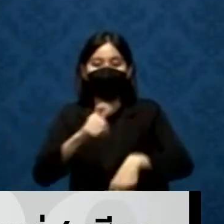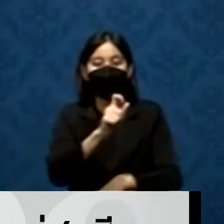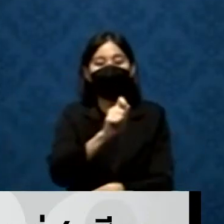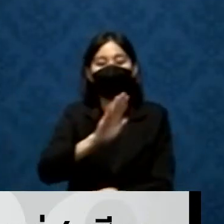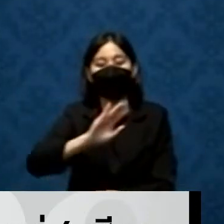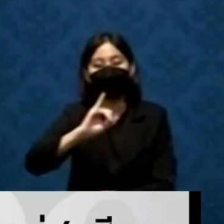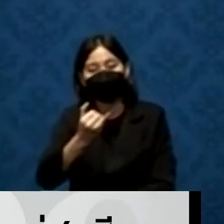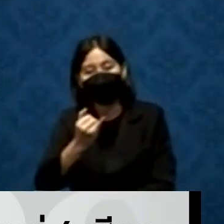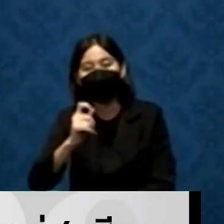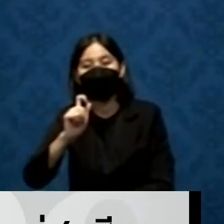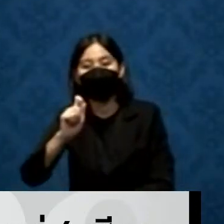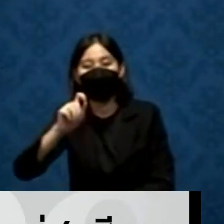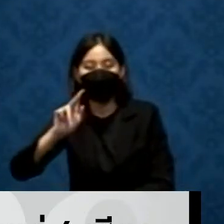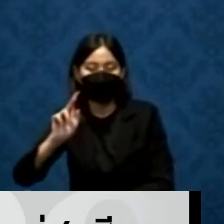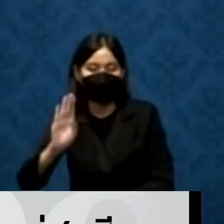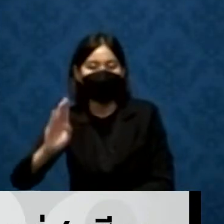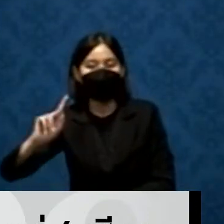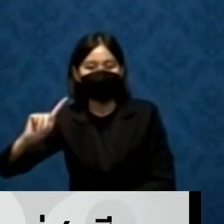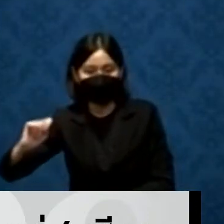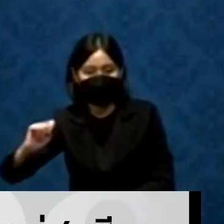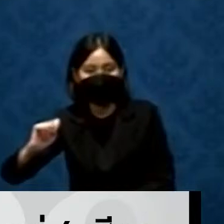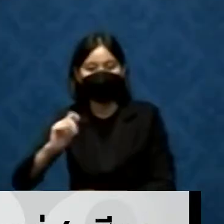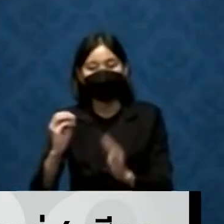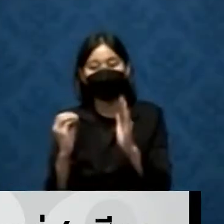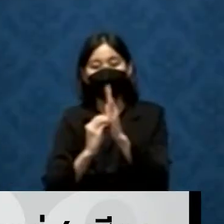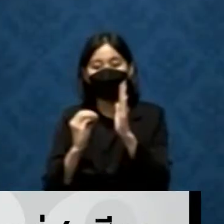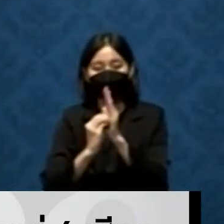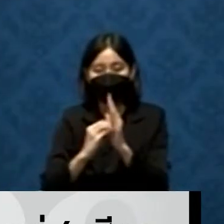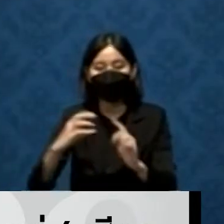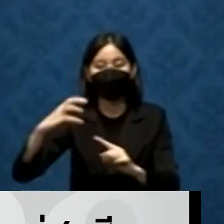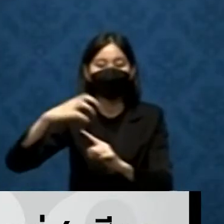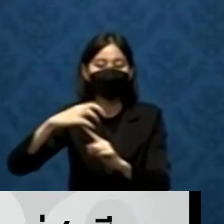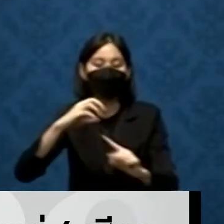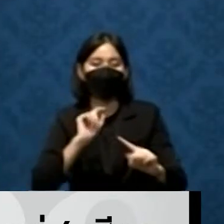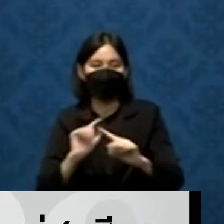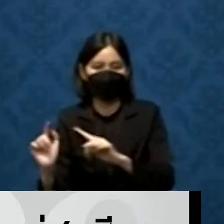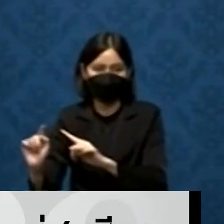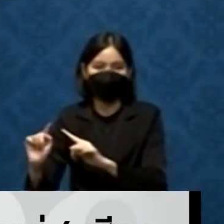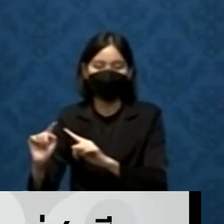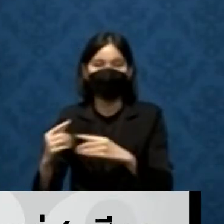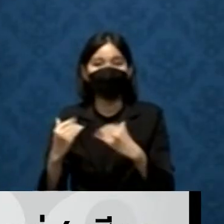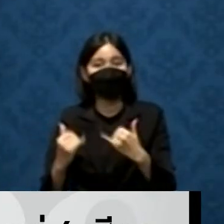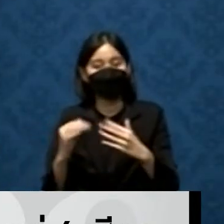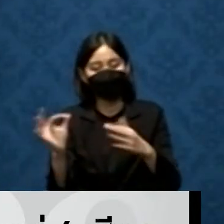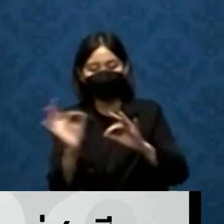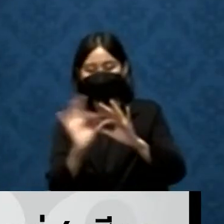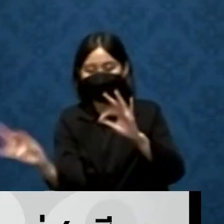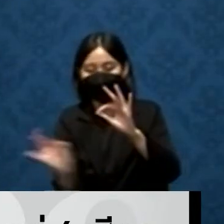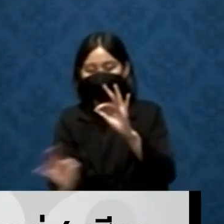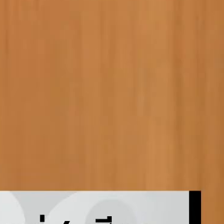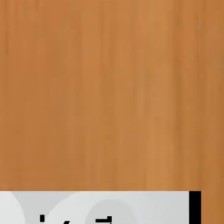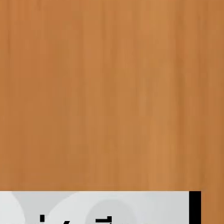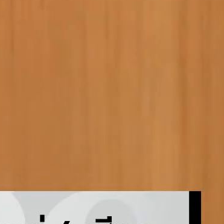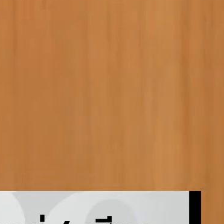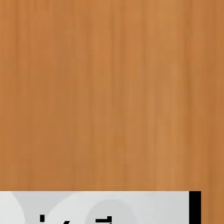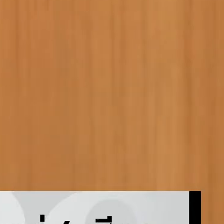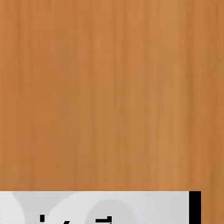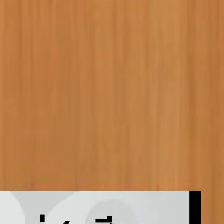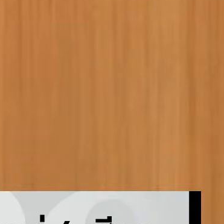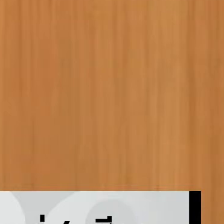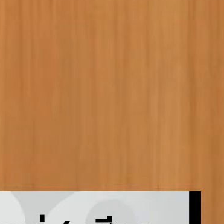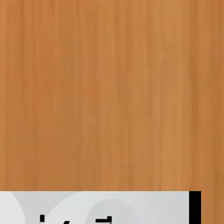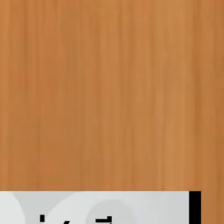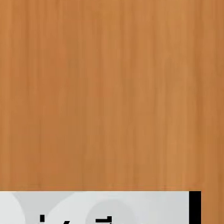ถือว่าผิดกฎข้อบังคับการประชุมเตรียมจะฟ้องร้องดำเนินคดีในข้อหาหมิ่นประมาทโดยจะไปแจ้งความที่